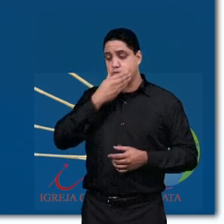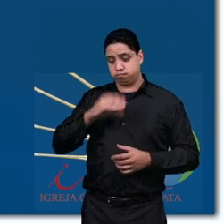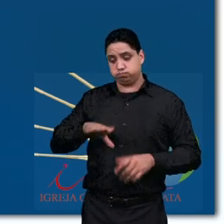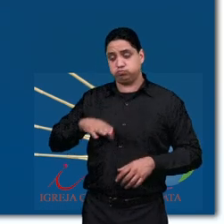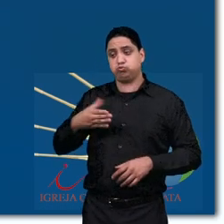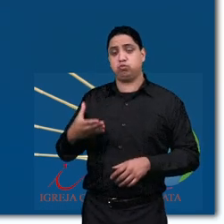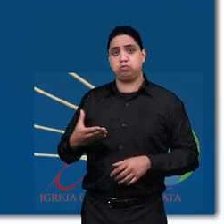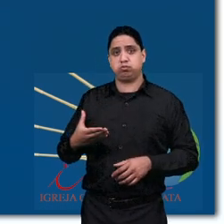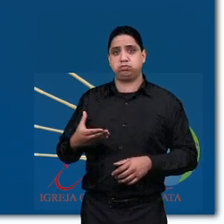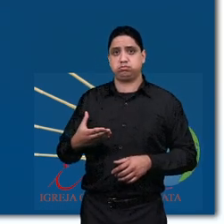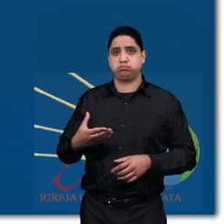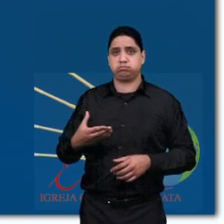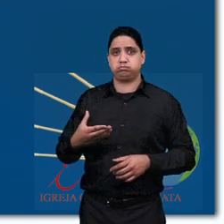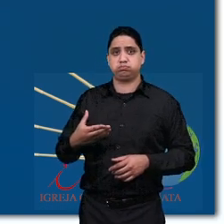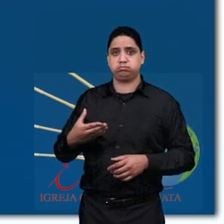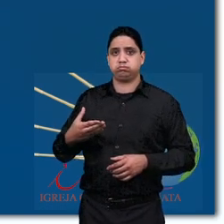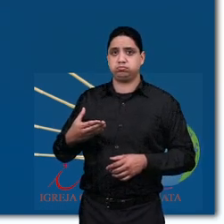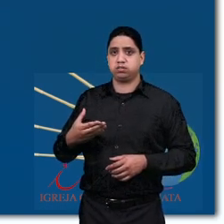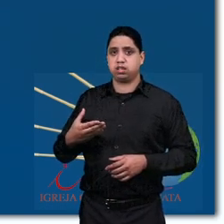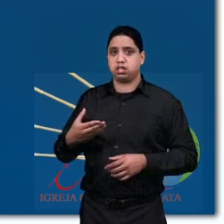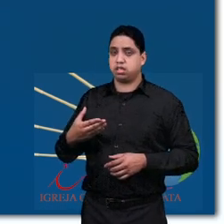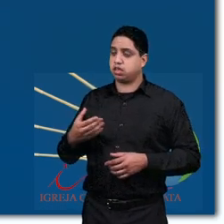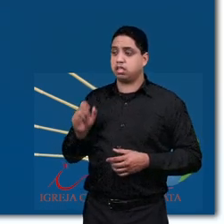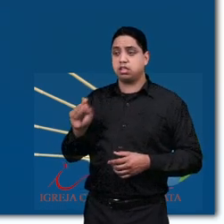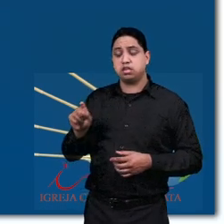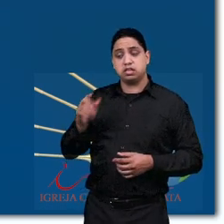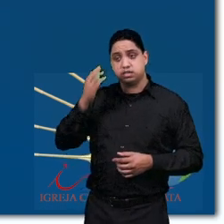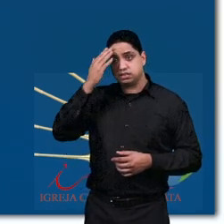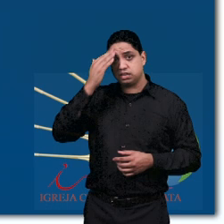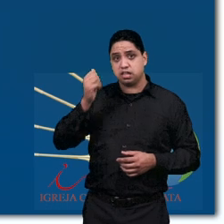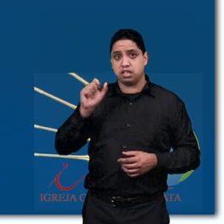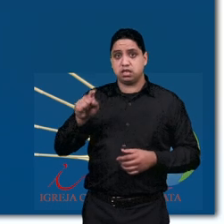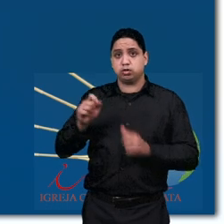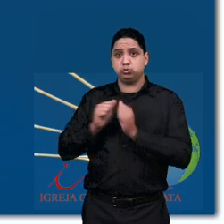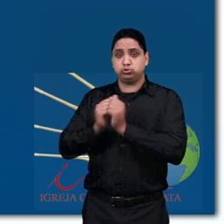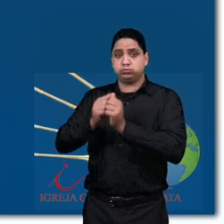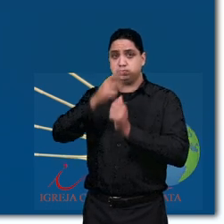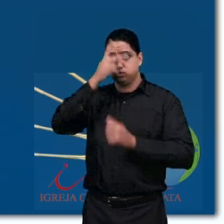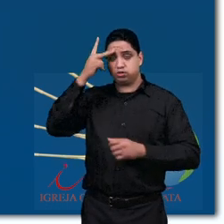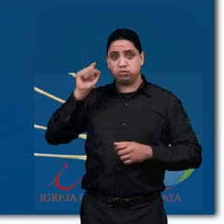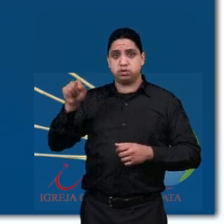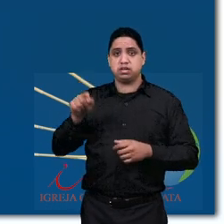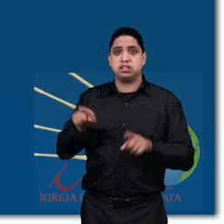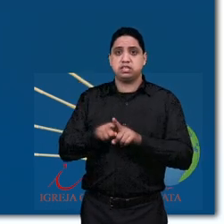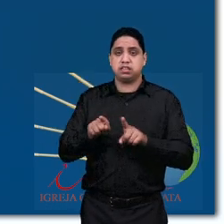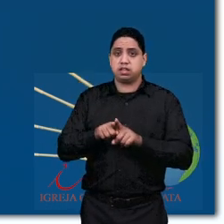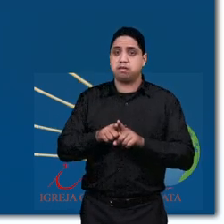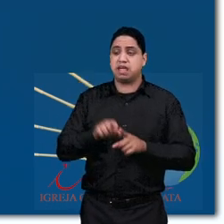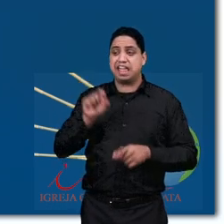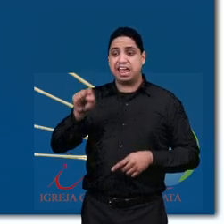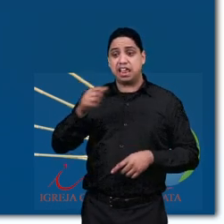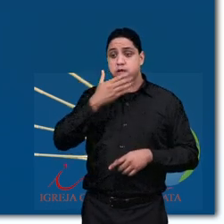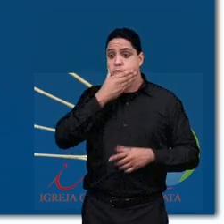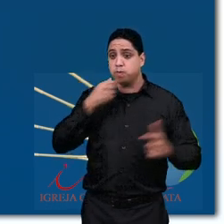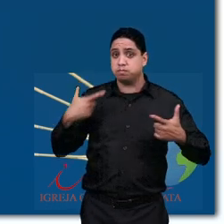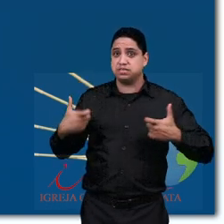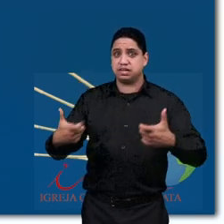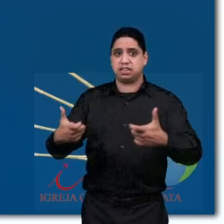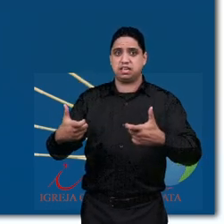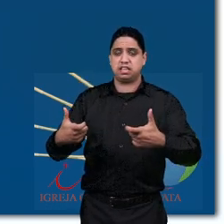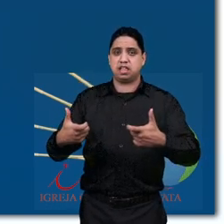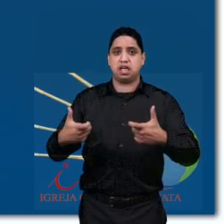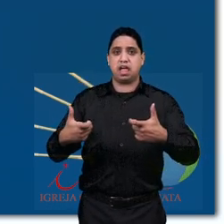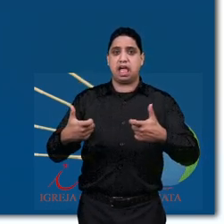tu connais ton père et ses hommes qui sont des hommes de valeur. Aussi, ton père est un homme de guerre. Il ne passera pas la nuit avec le